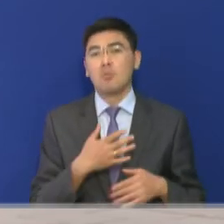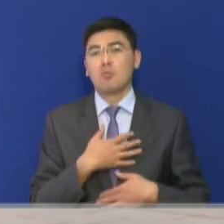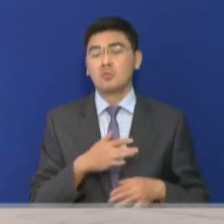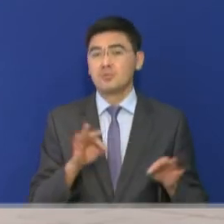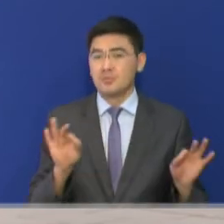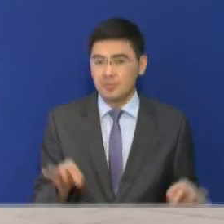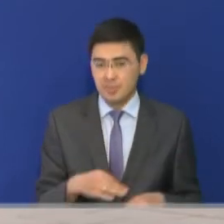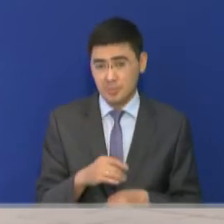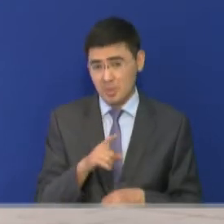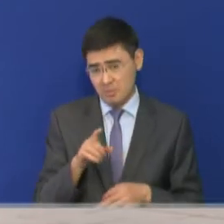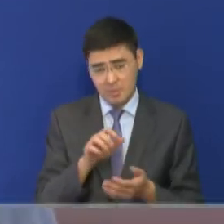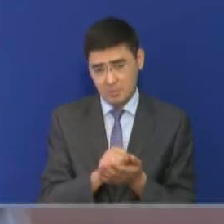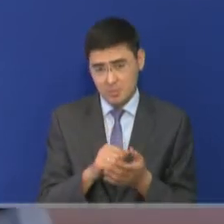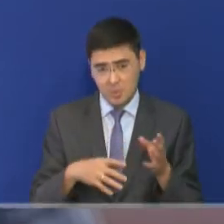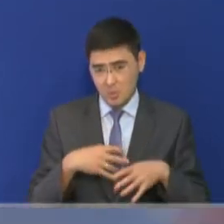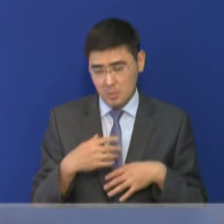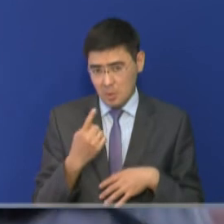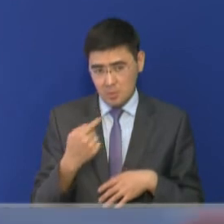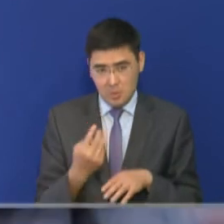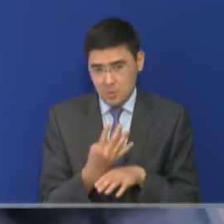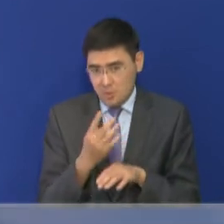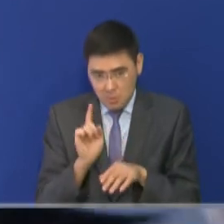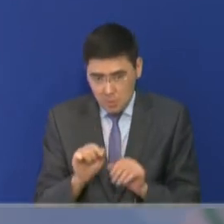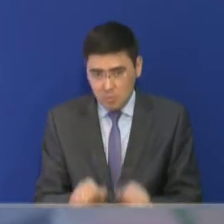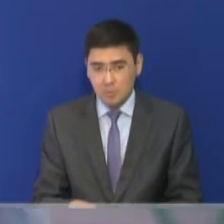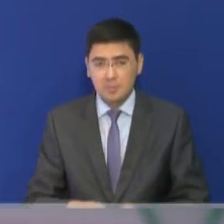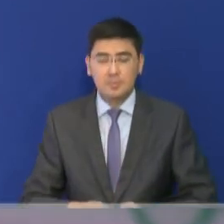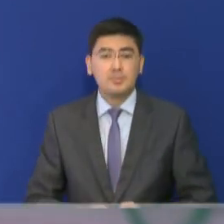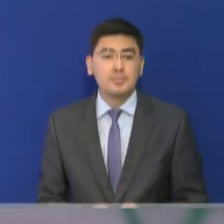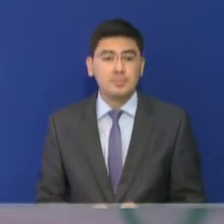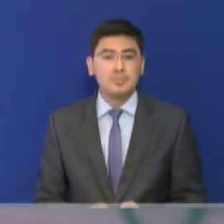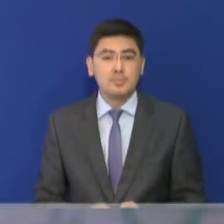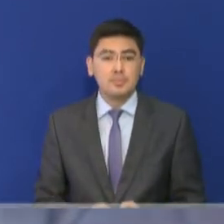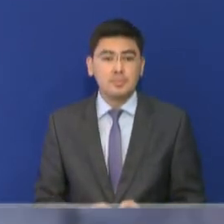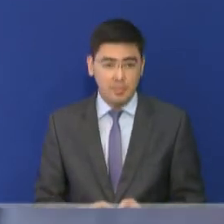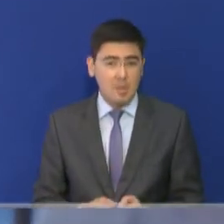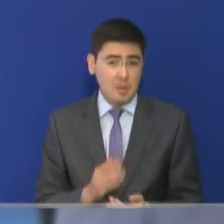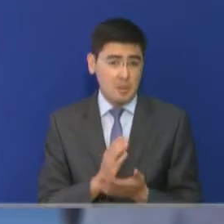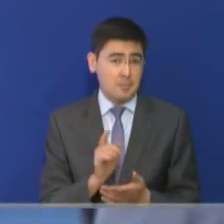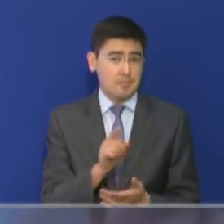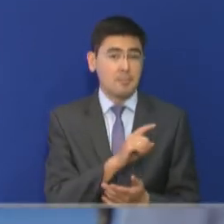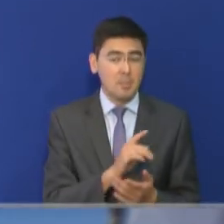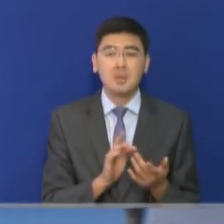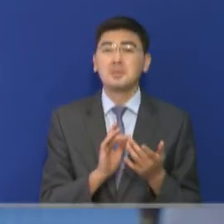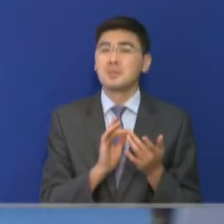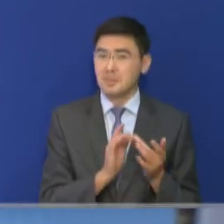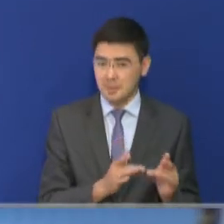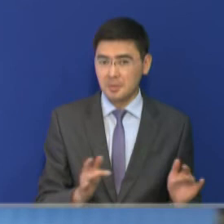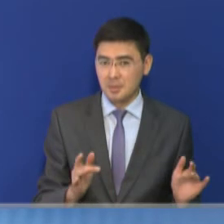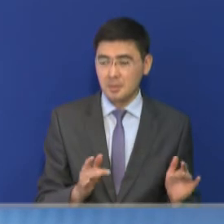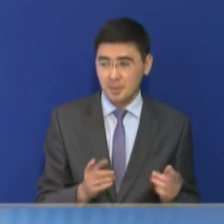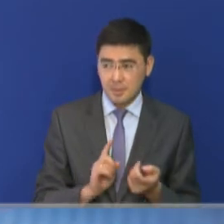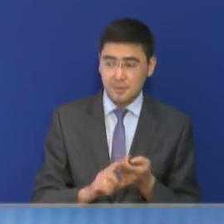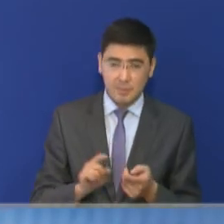аптасына 4 рет жаттығуыңызға болады. Кейбір спорт ұйымдары белгіленген уақыт бойынша онлайн жаттығу өткізеді. Бұл күнделікті